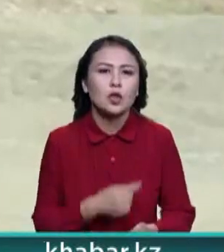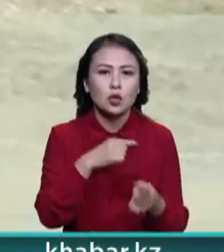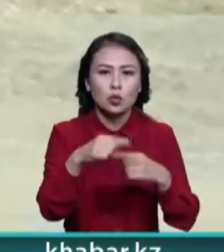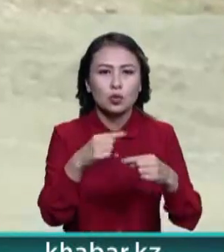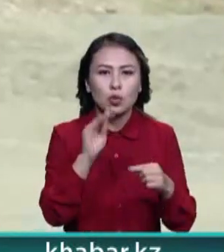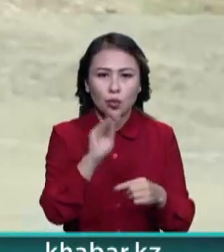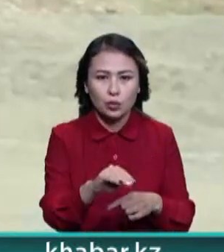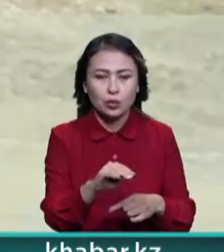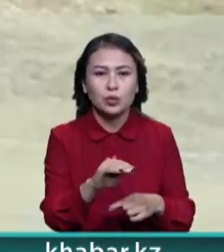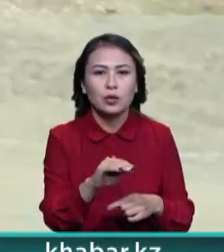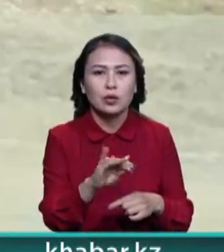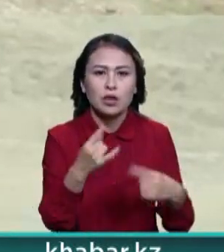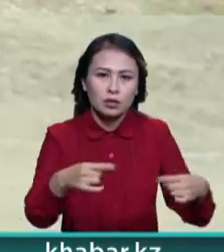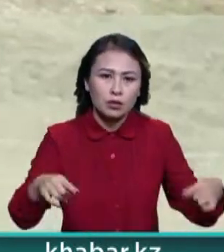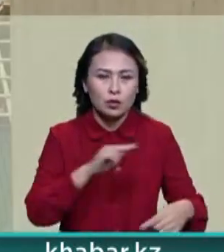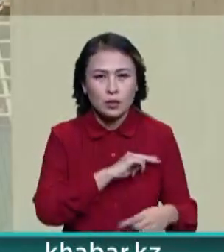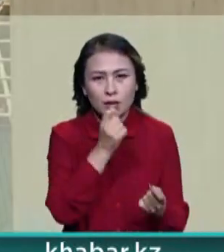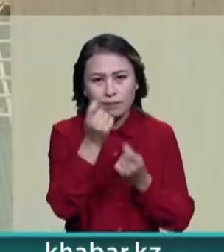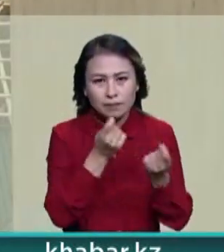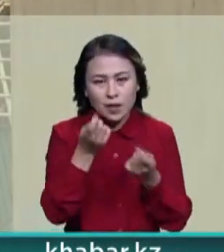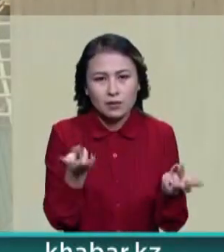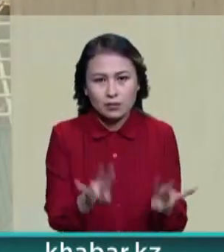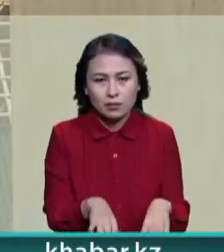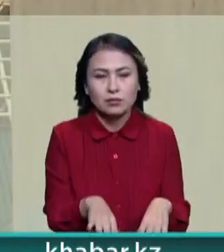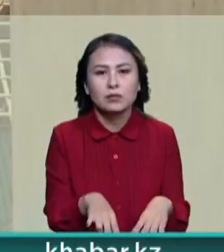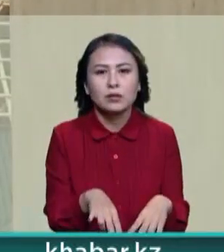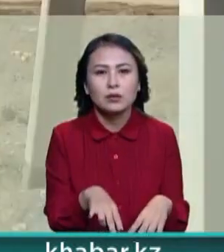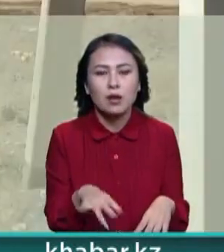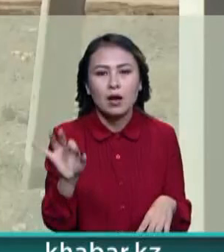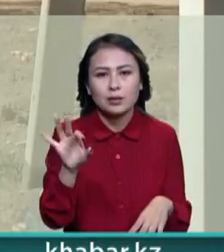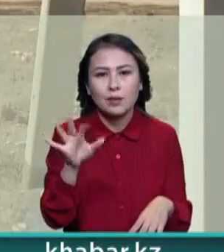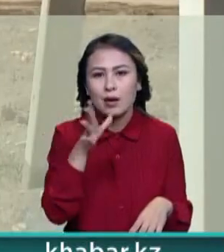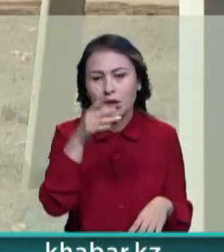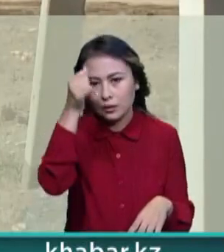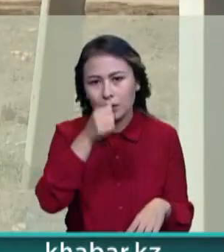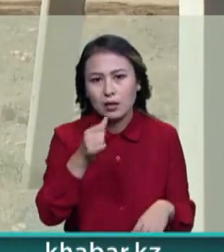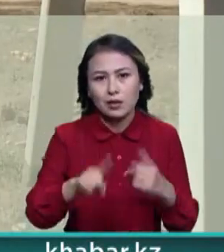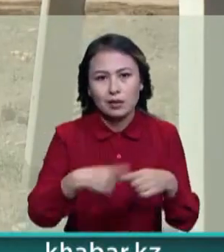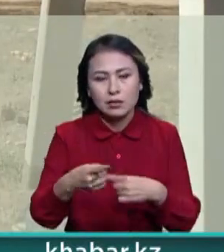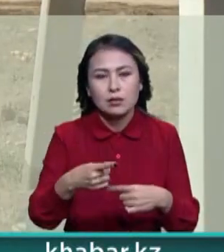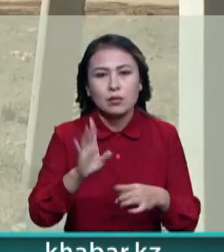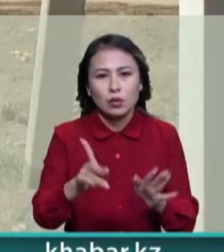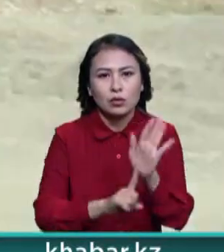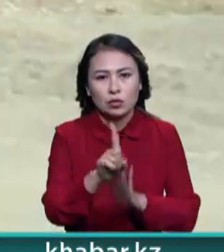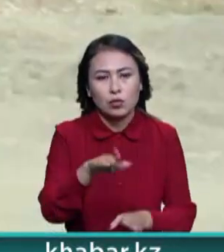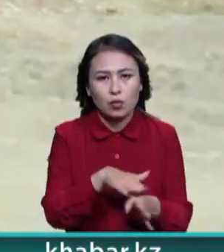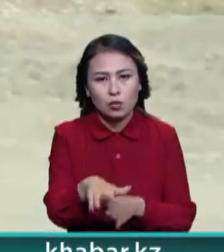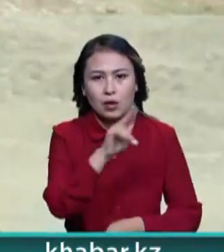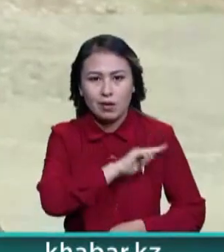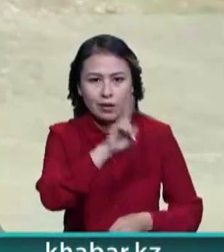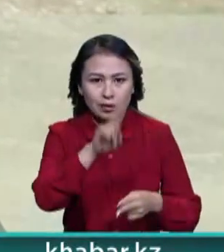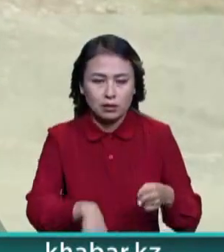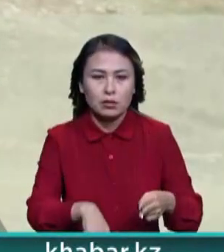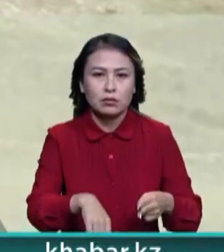қою, сондай кішкене жұмыстар атқарылып жатыр. Осы октябрь айында, қазан айында, келесі айда жұмыстар толығымен аяқталып,